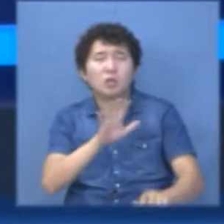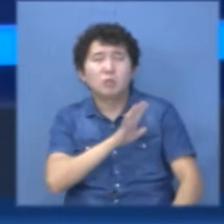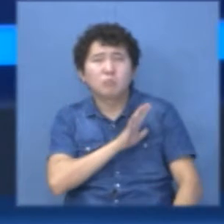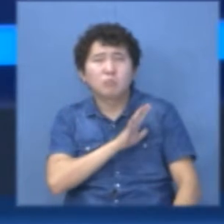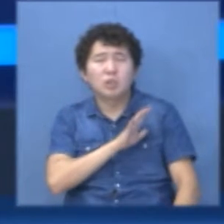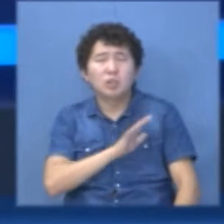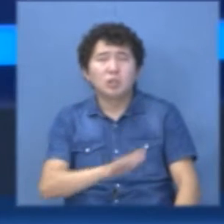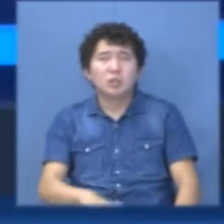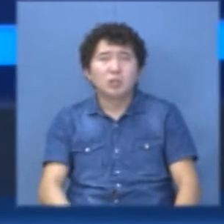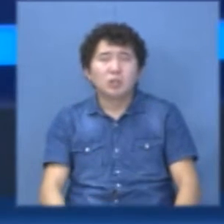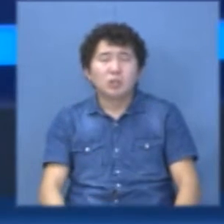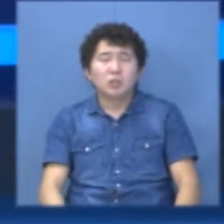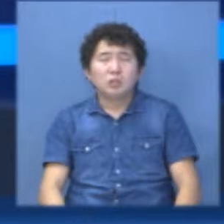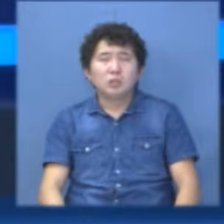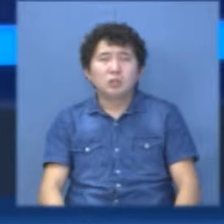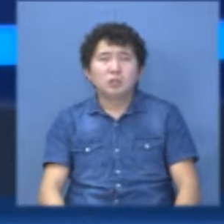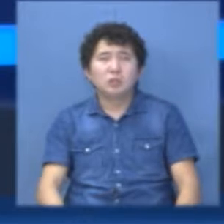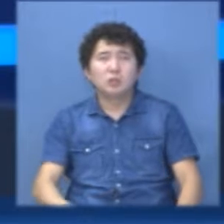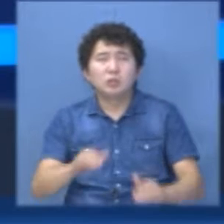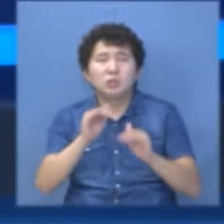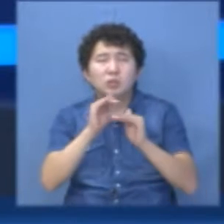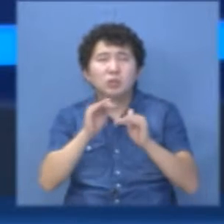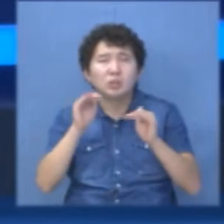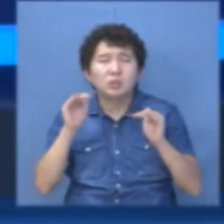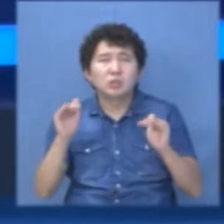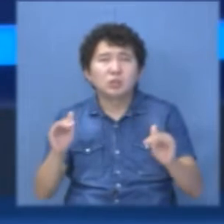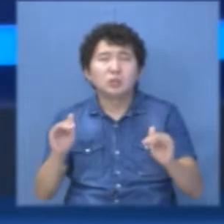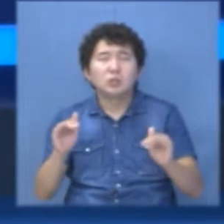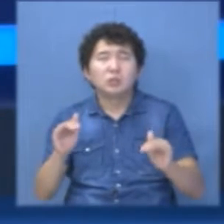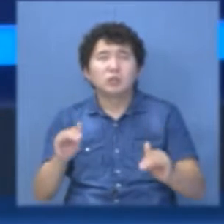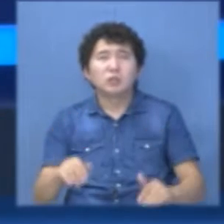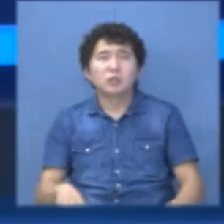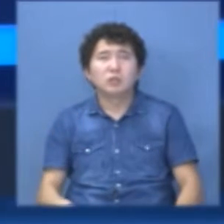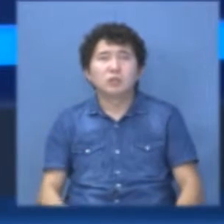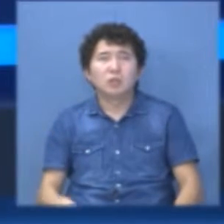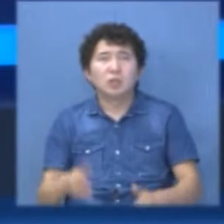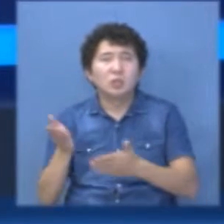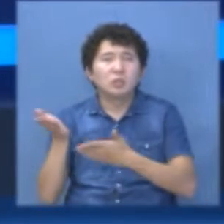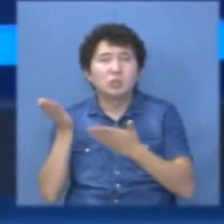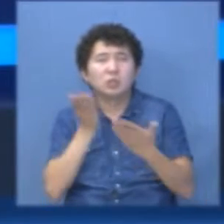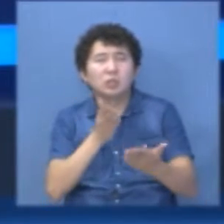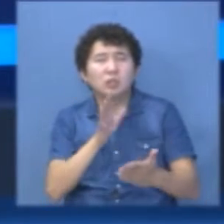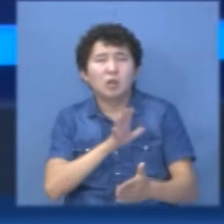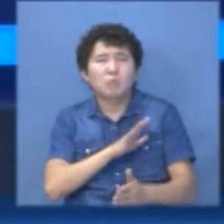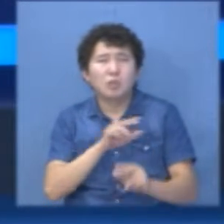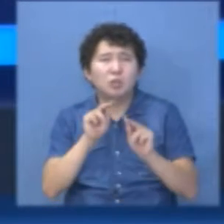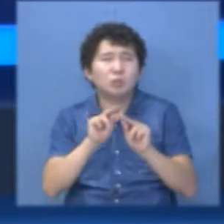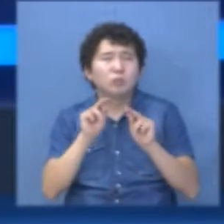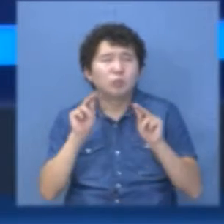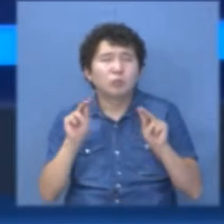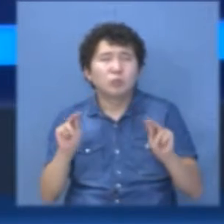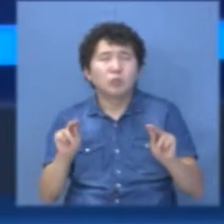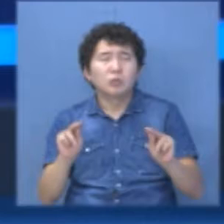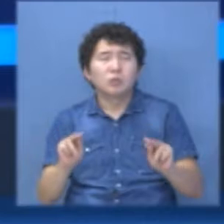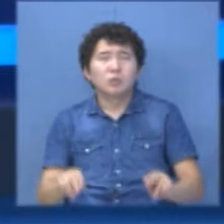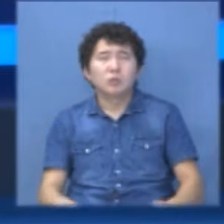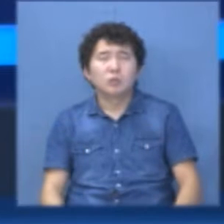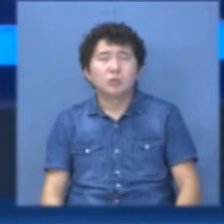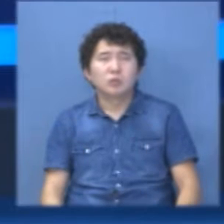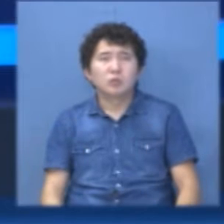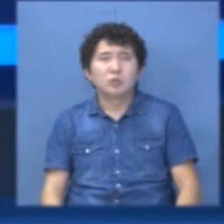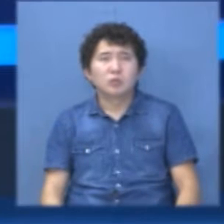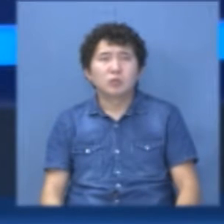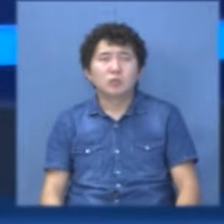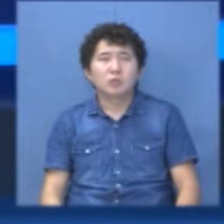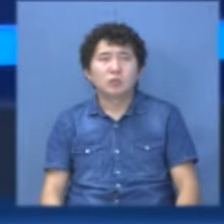жүйесінің тәжірибеге пайдаланбақ. Оқушылардың озат болу үшін беделді мамандарды жұмысқа шақырған. Қазақтың көрнекті ағартушы педагогының аты берілген